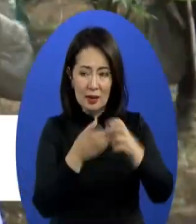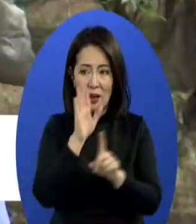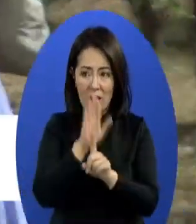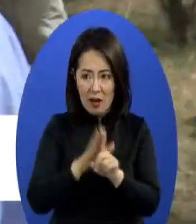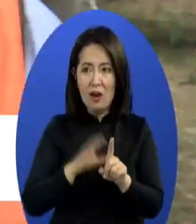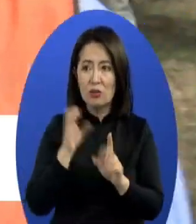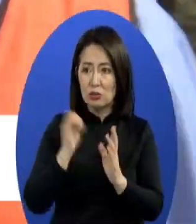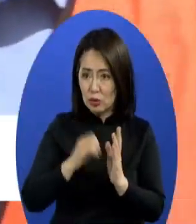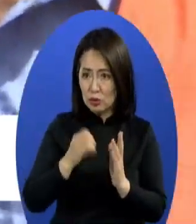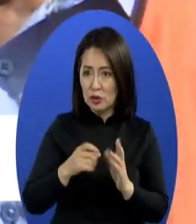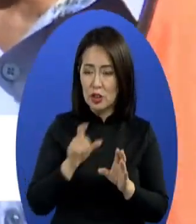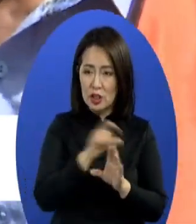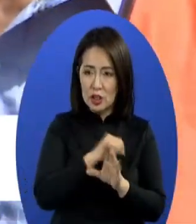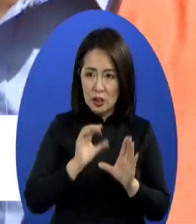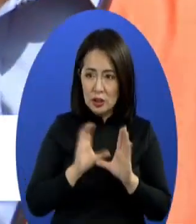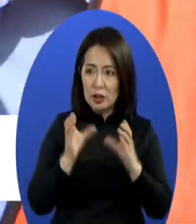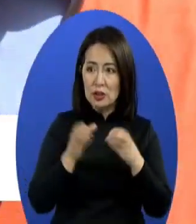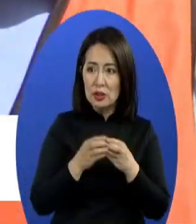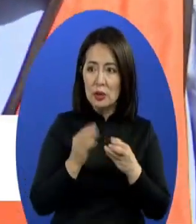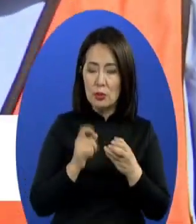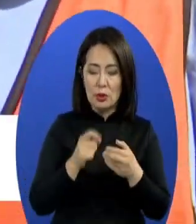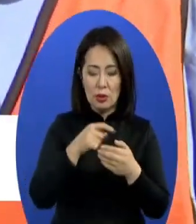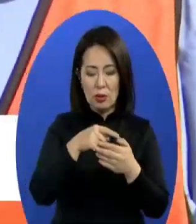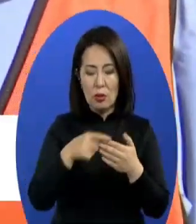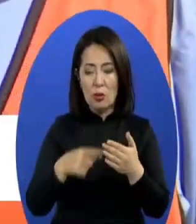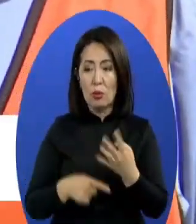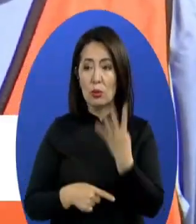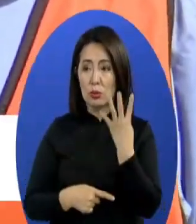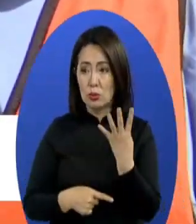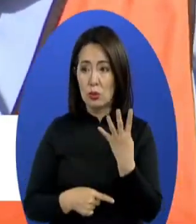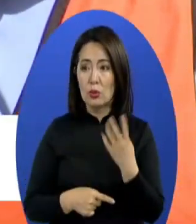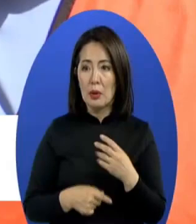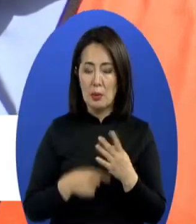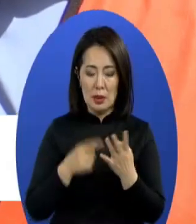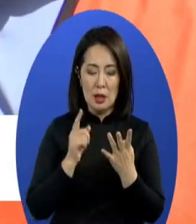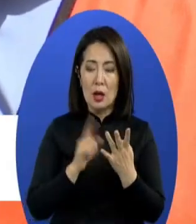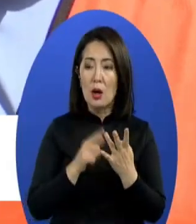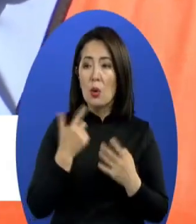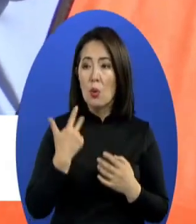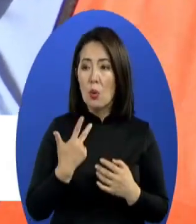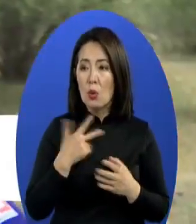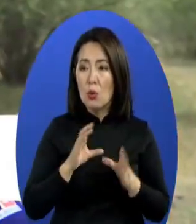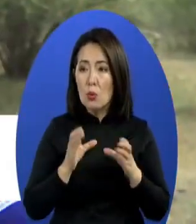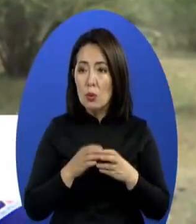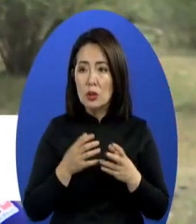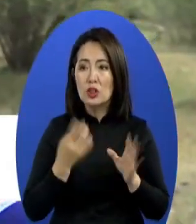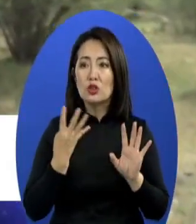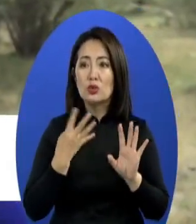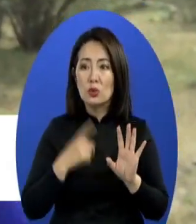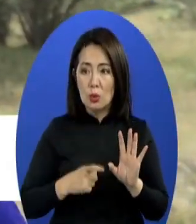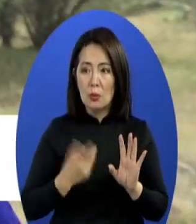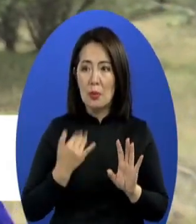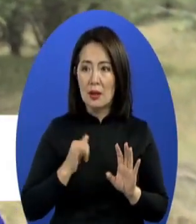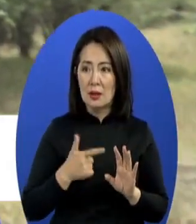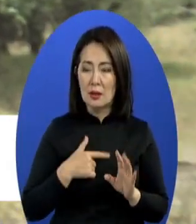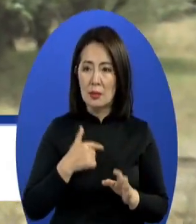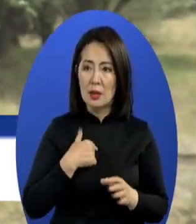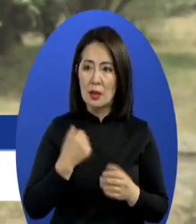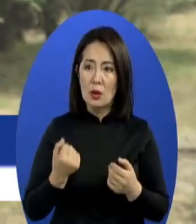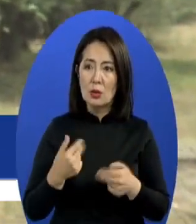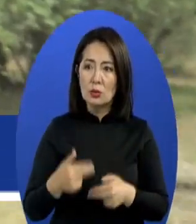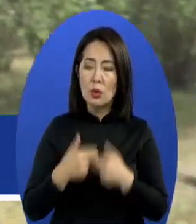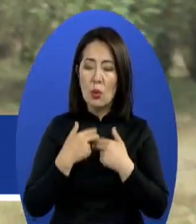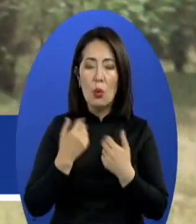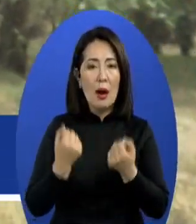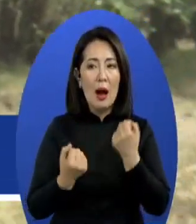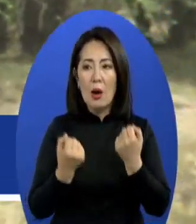дээ. Иргэдийн бүлэг гэж 1 2 3 4 гэж байгаа. Манайх болохоо 3 болохоо 9 хүнтэй. Бид нэр бүлэг хөргөж өх унаа байдгүй дандаа